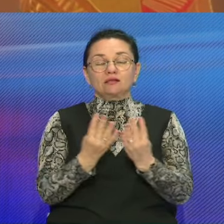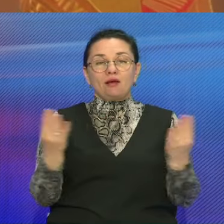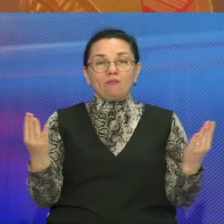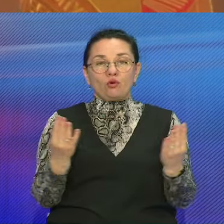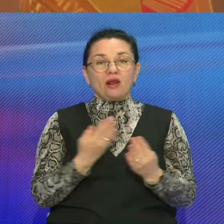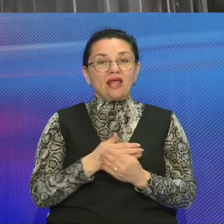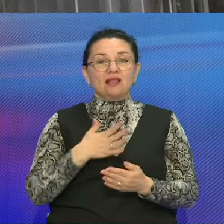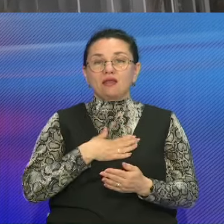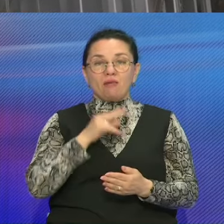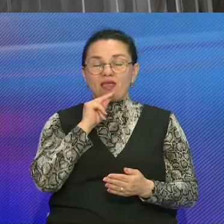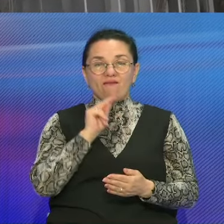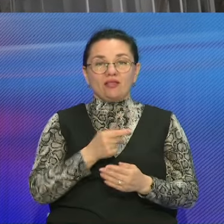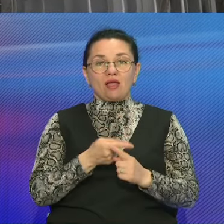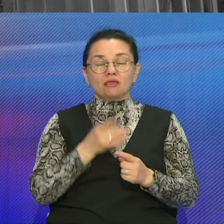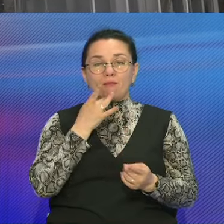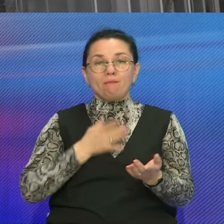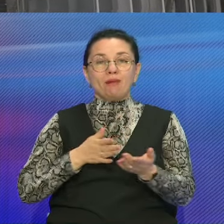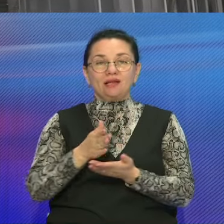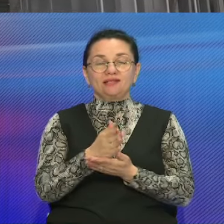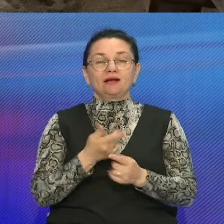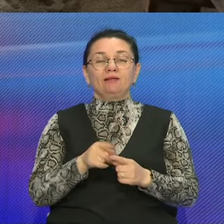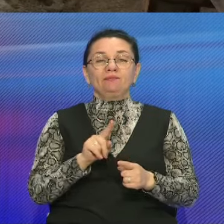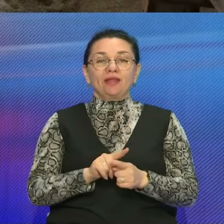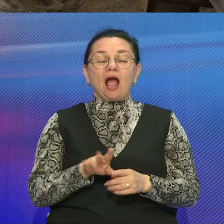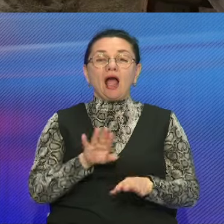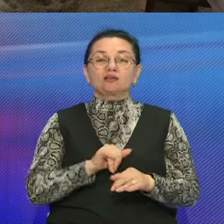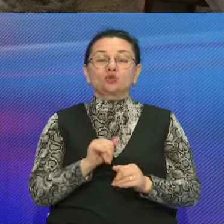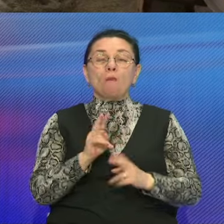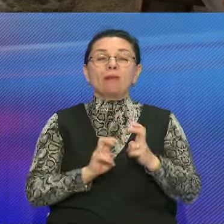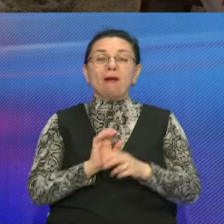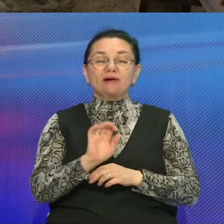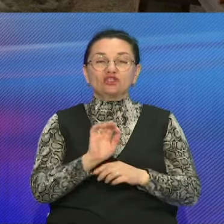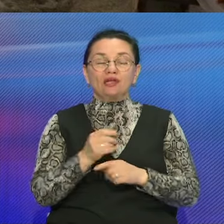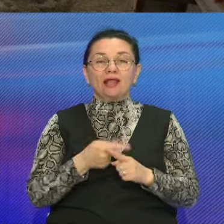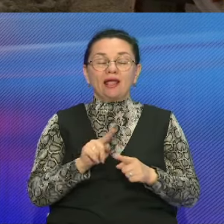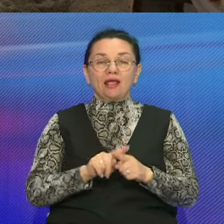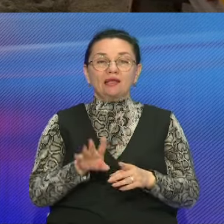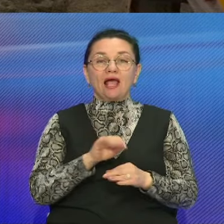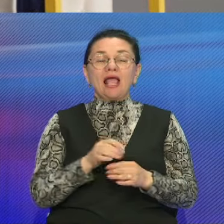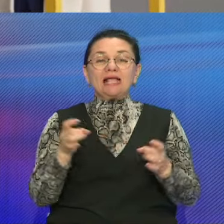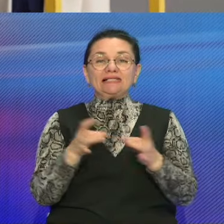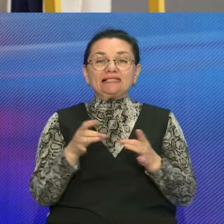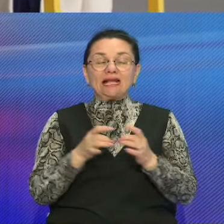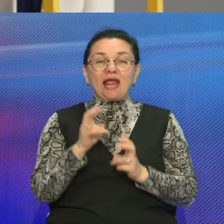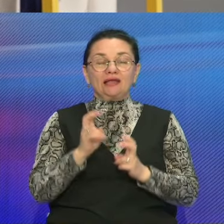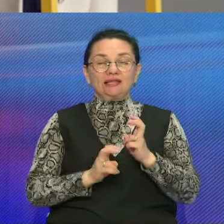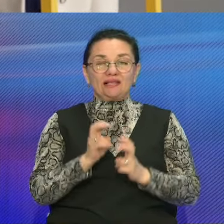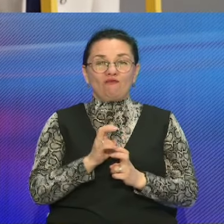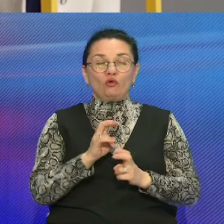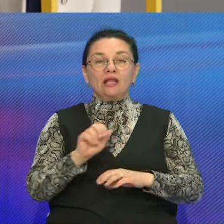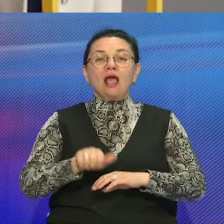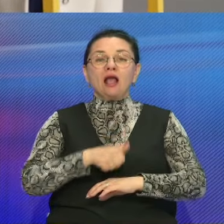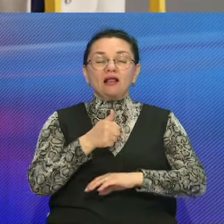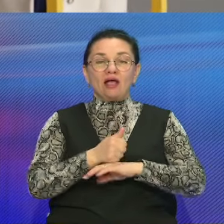их политика. А вот питание развития промыслового потенциала города обмерковали на прикладе шкляной вытворчести. Керовник державы